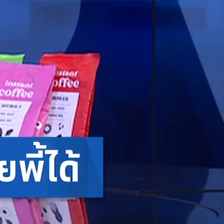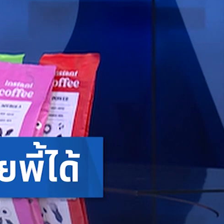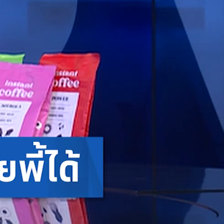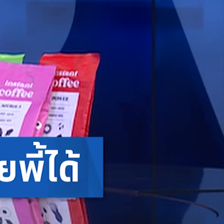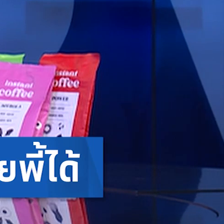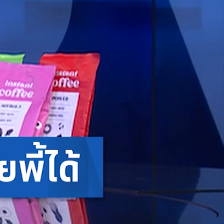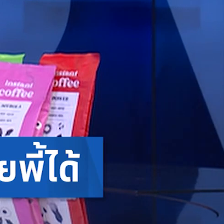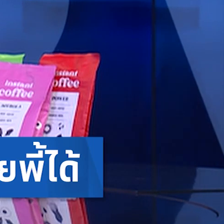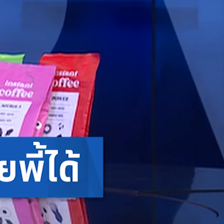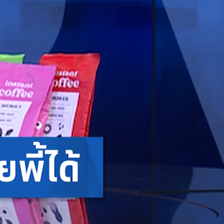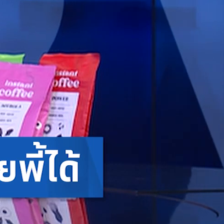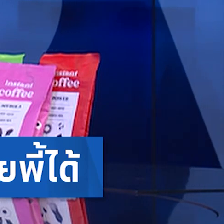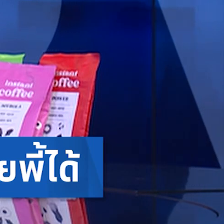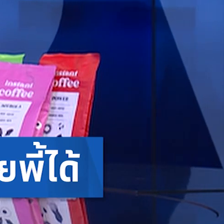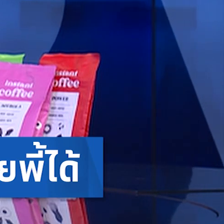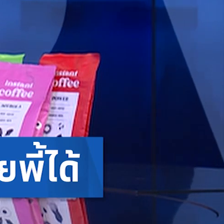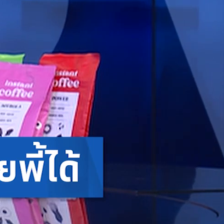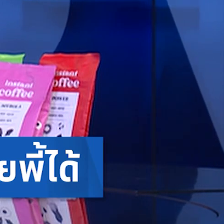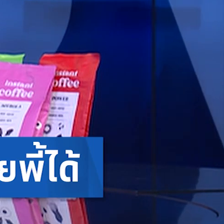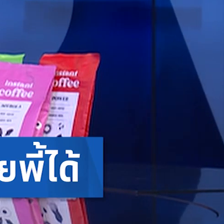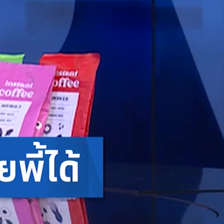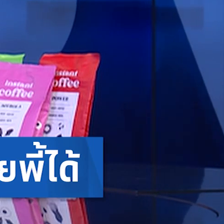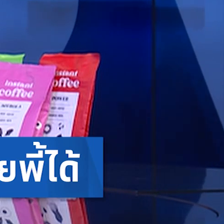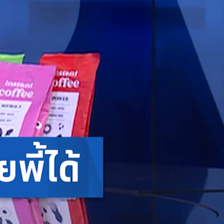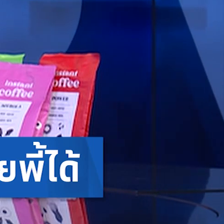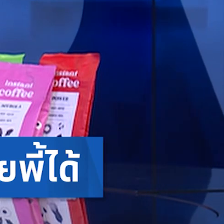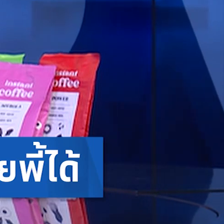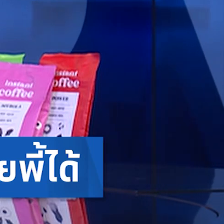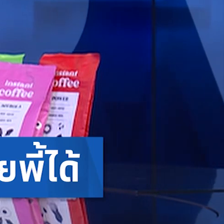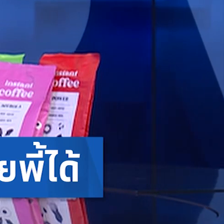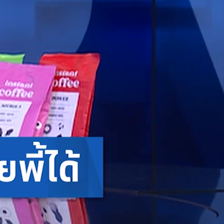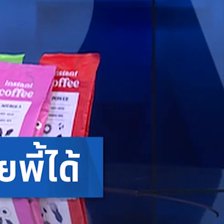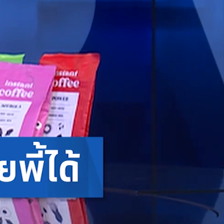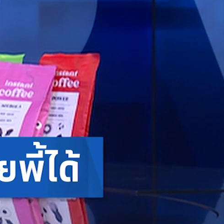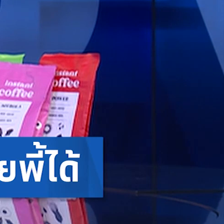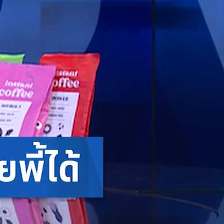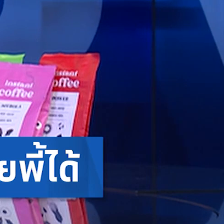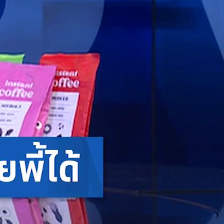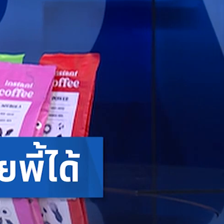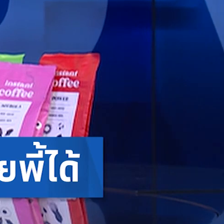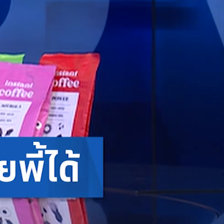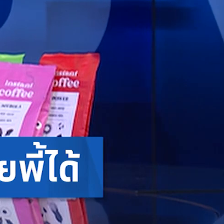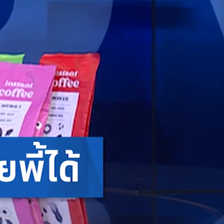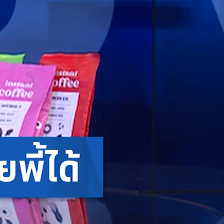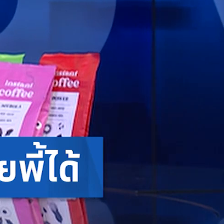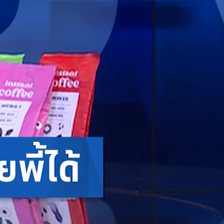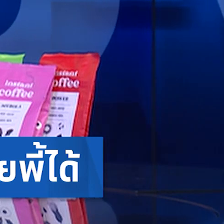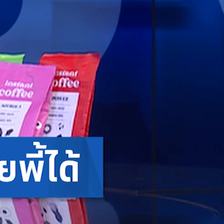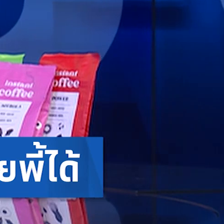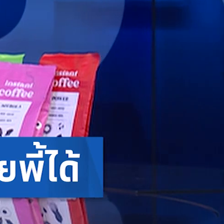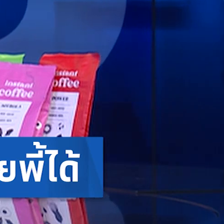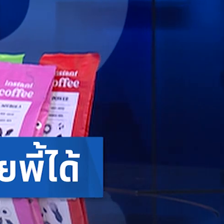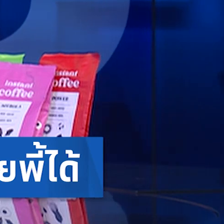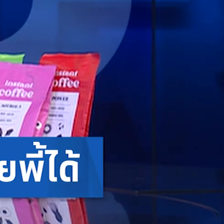คุณอนุทินก่อนแล้วก็ในช่วงบ่ายๆนะครับในสภาก็มีความเคลื่อนไหวของกลุ่มคุณธรรมนัสในการหารือกับกลุ่ม16อย่างคึ